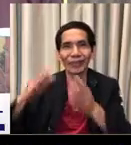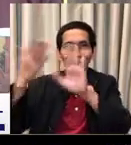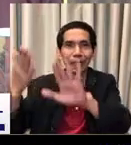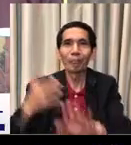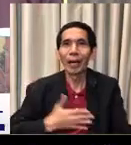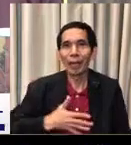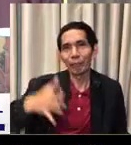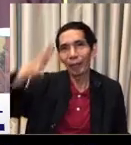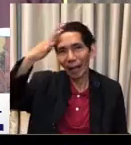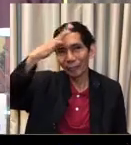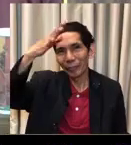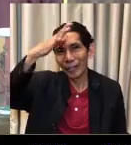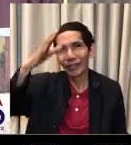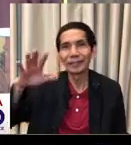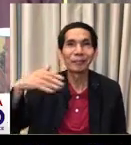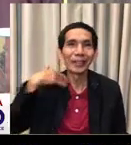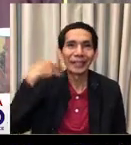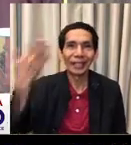papa ko,